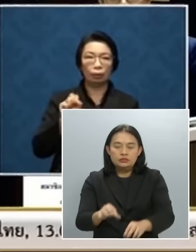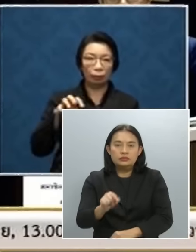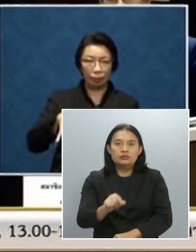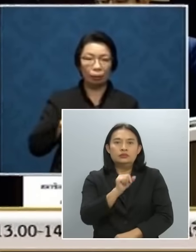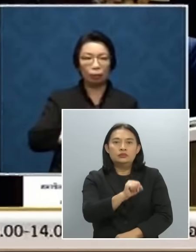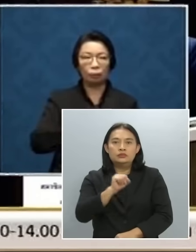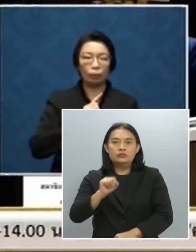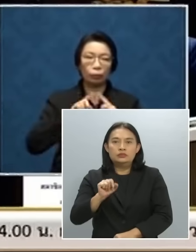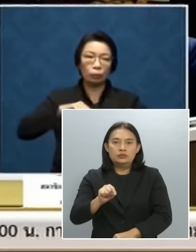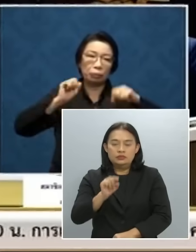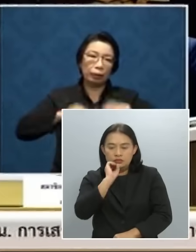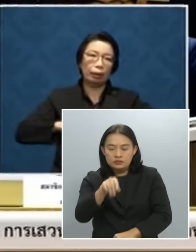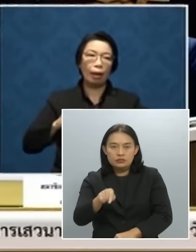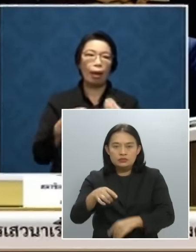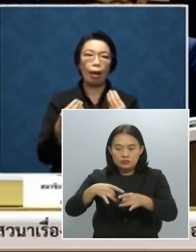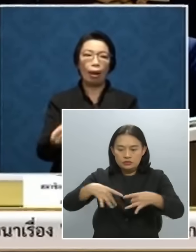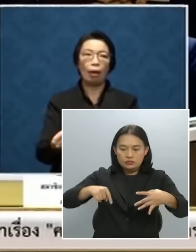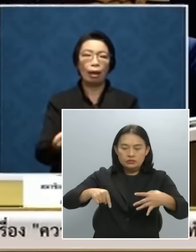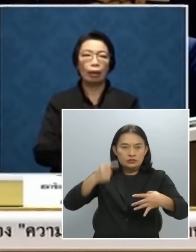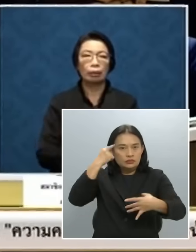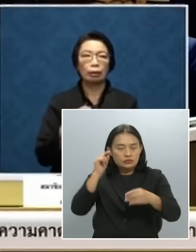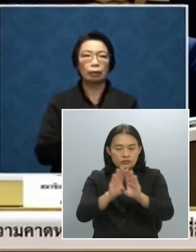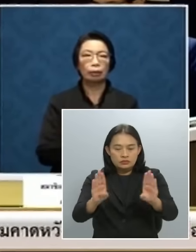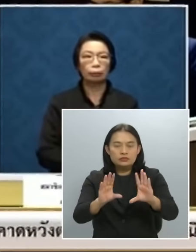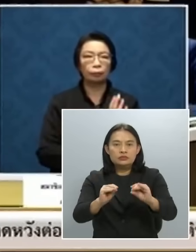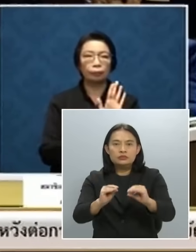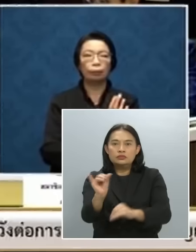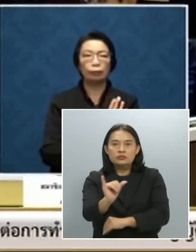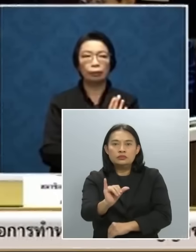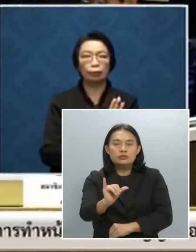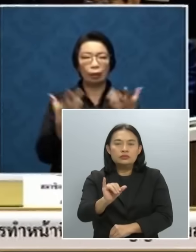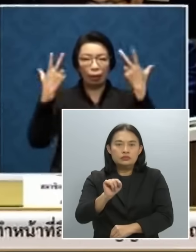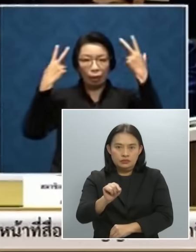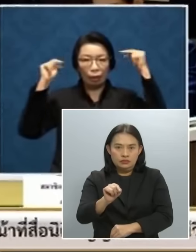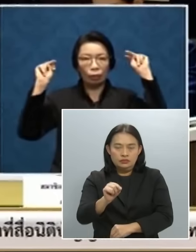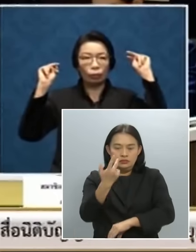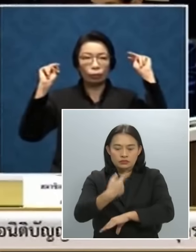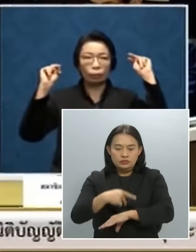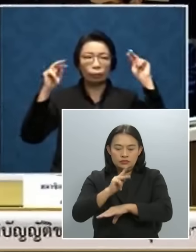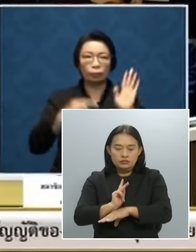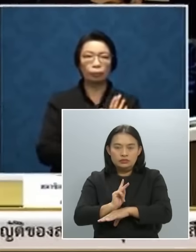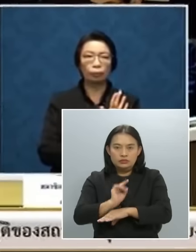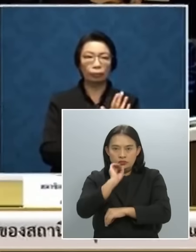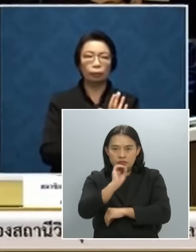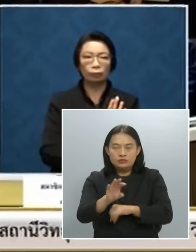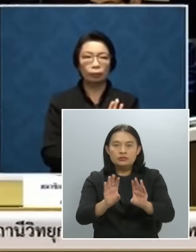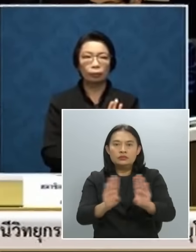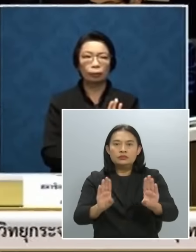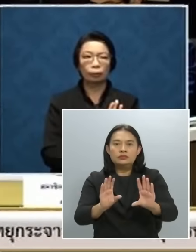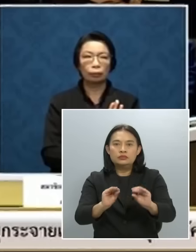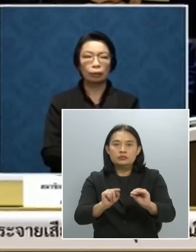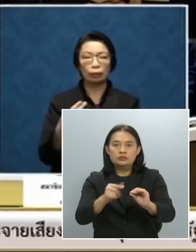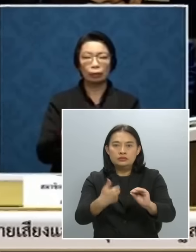มาแย้งบอกว่านี่ยังไม่มีการเปิดประชุมอย่างเป็นทางการนะทำให้ประธานมาแจ้งเปิดประชุมจากนั้น